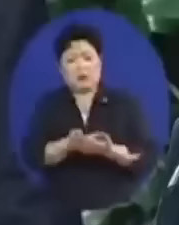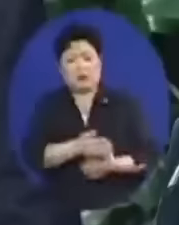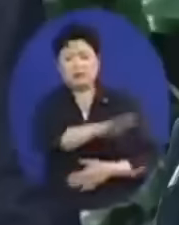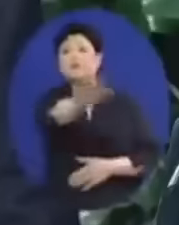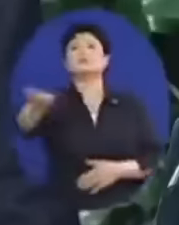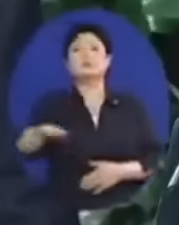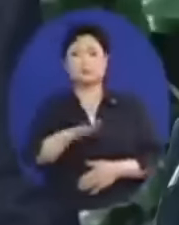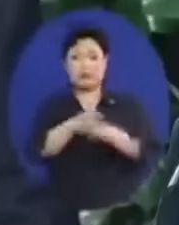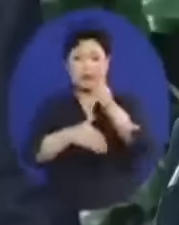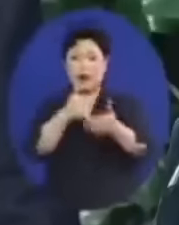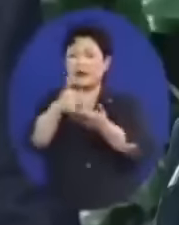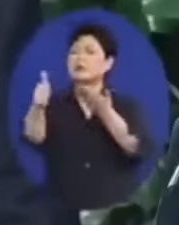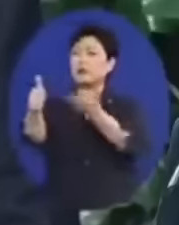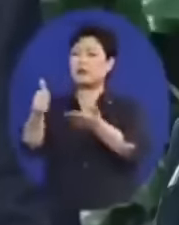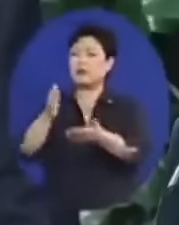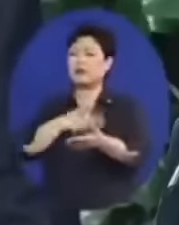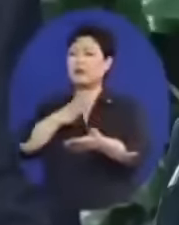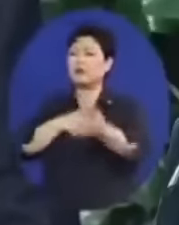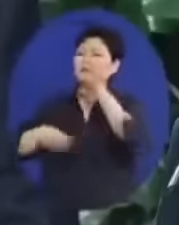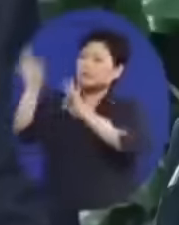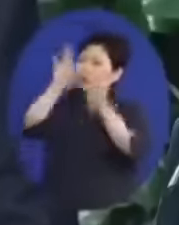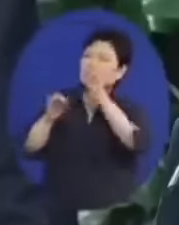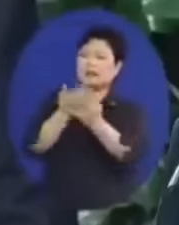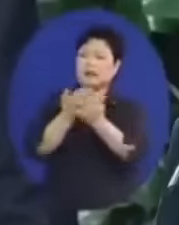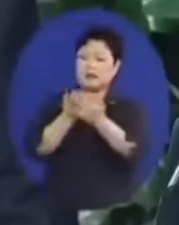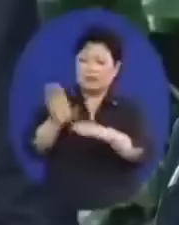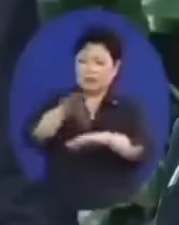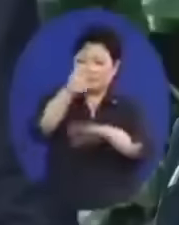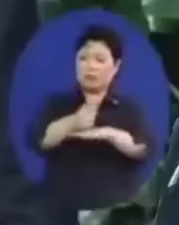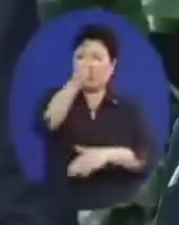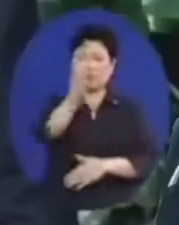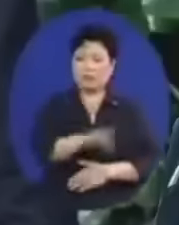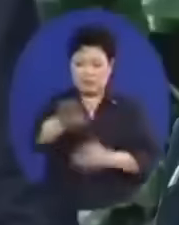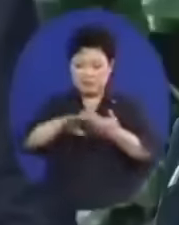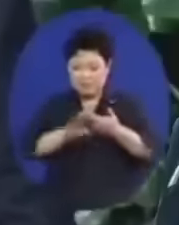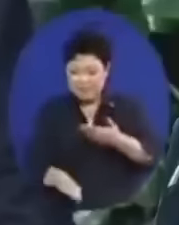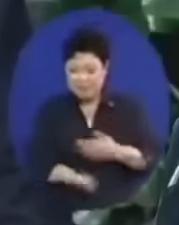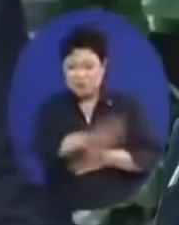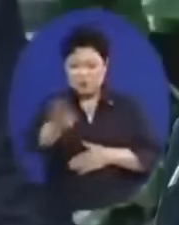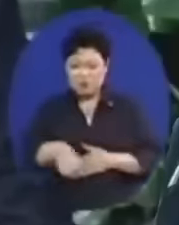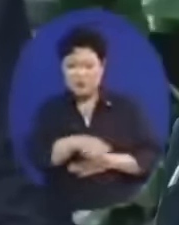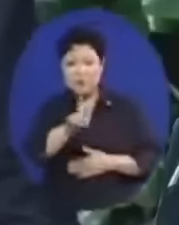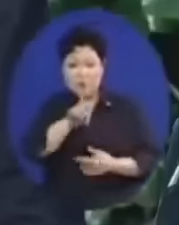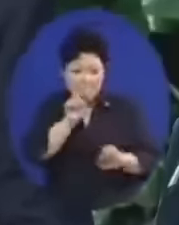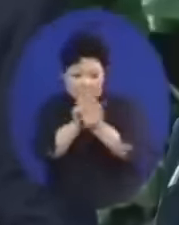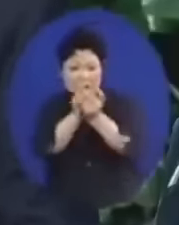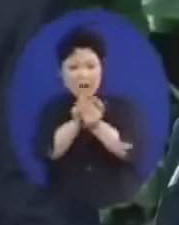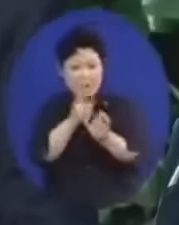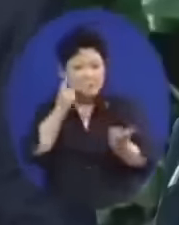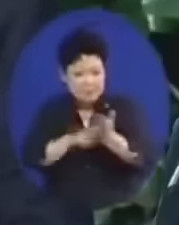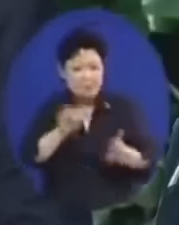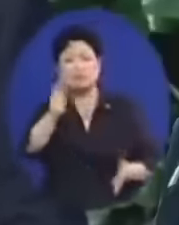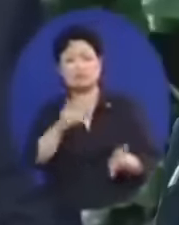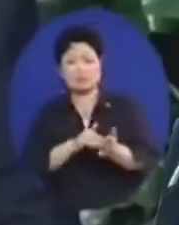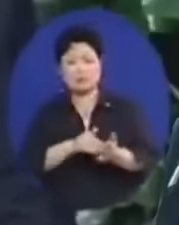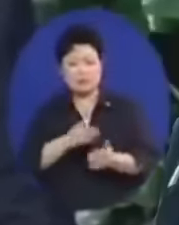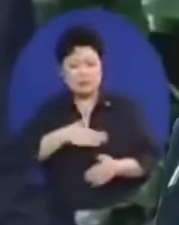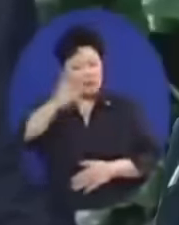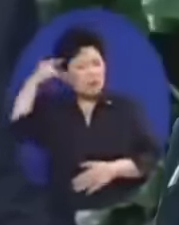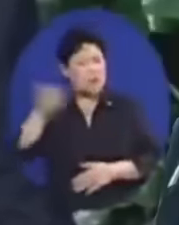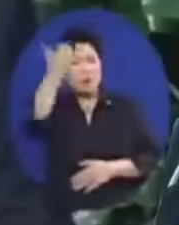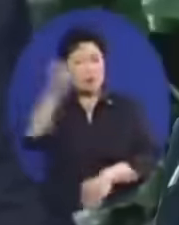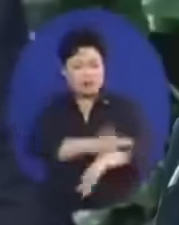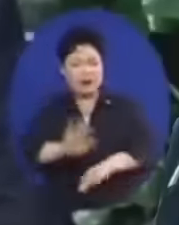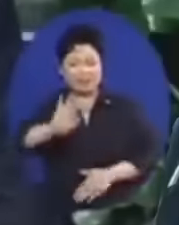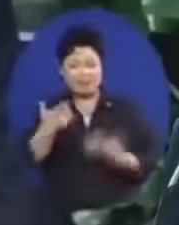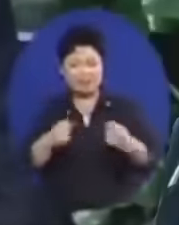우리는 하나님께 우리를 찾아달라고 하니까 그리스도 십자가 밑에서 우리를 찾아주셨습니다. 내 영혼이 잘됨